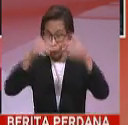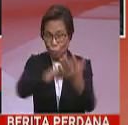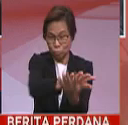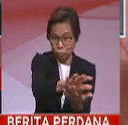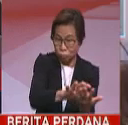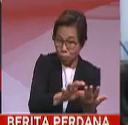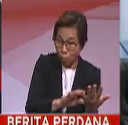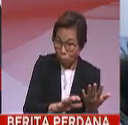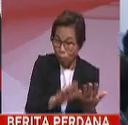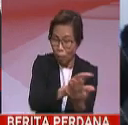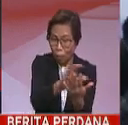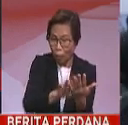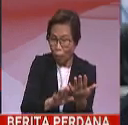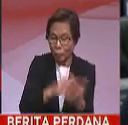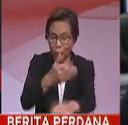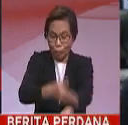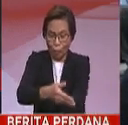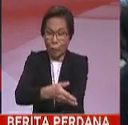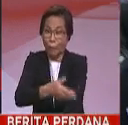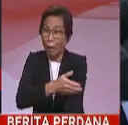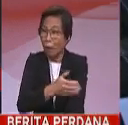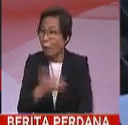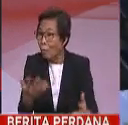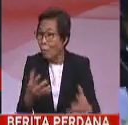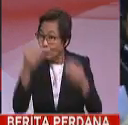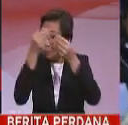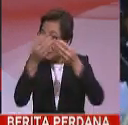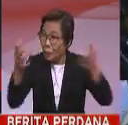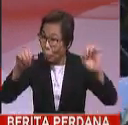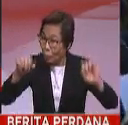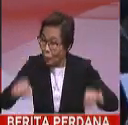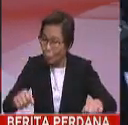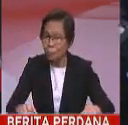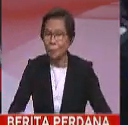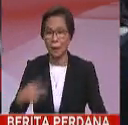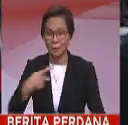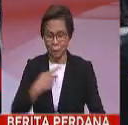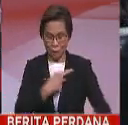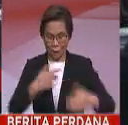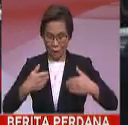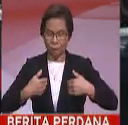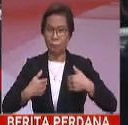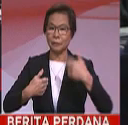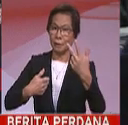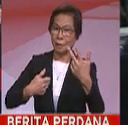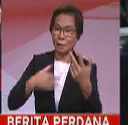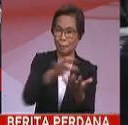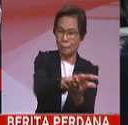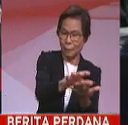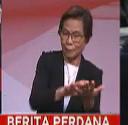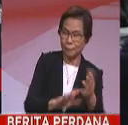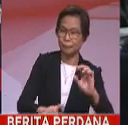merangka pelan pemulihan. Jadi mungkin boleh kongsikan. Kita ada tiga pelan.